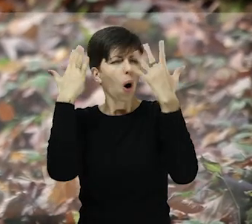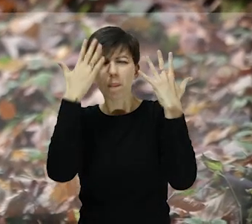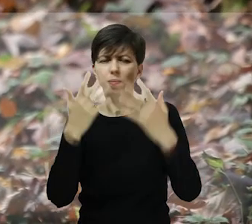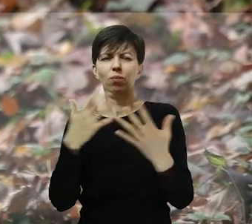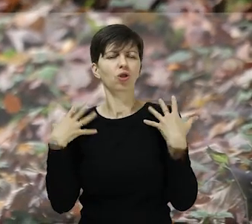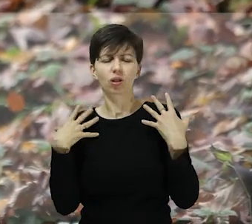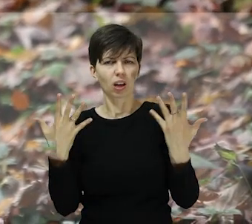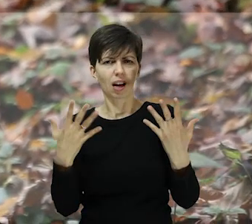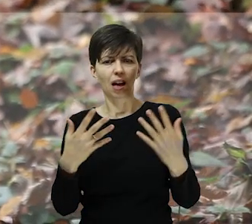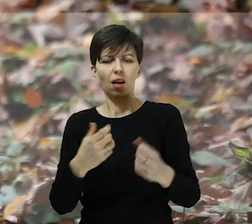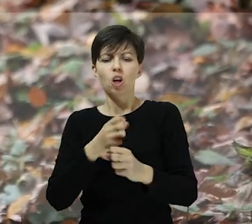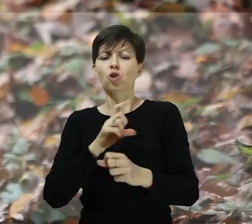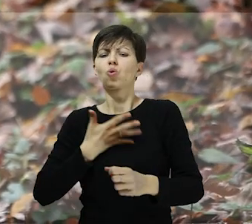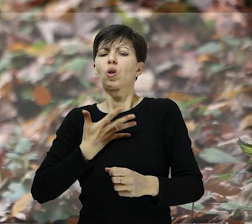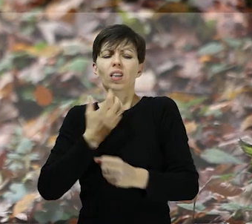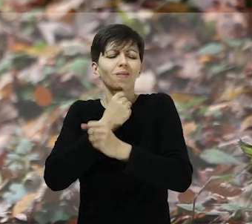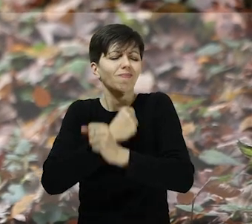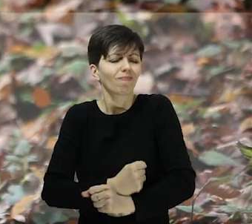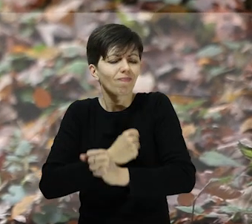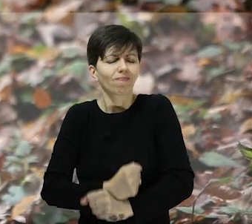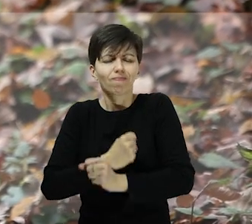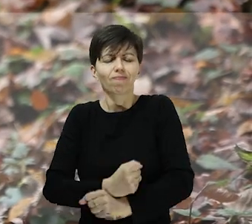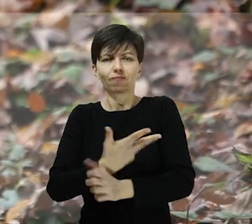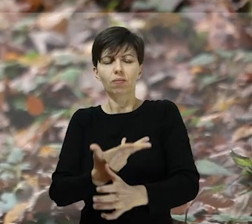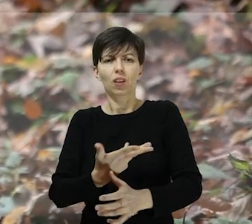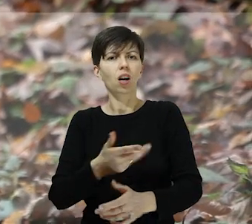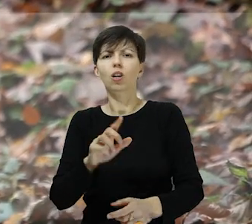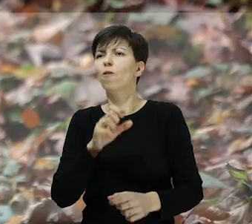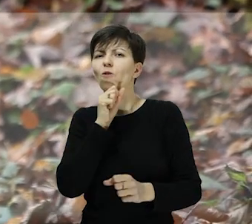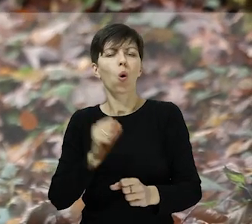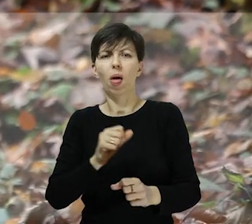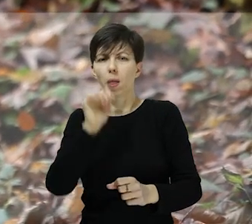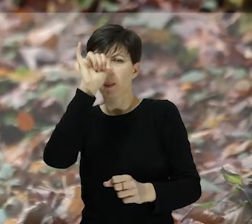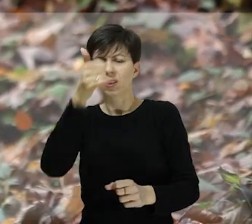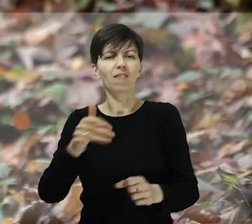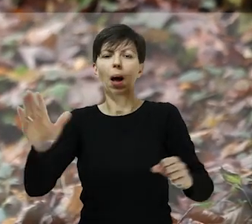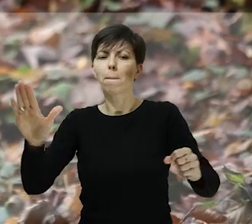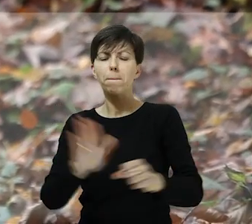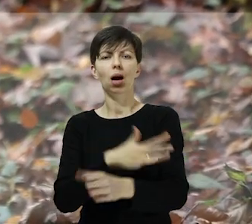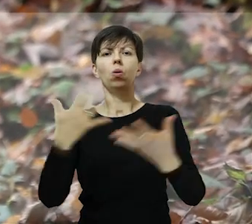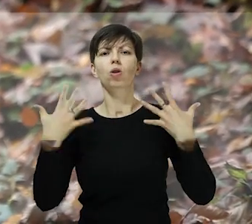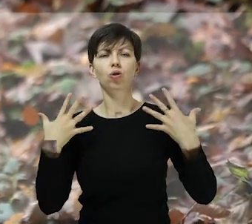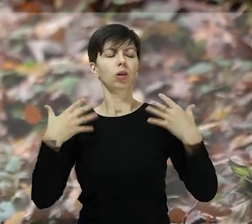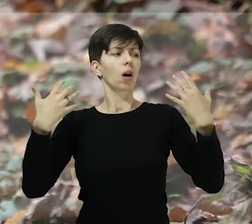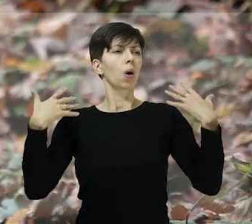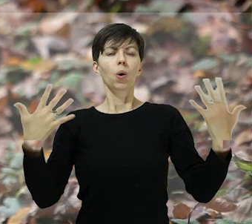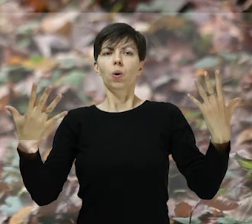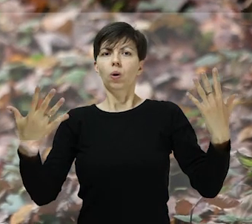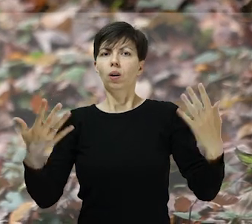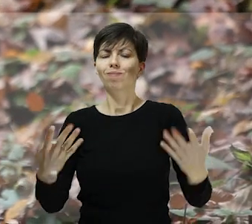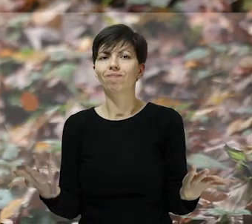życia, co całkowicie cię zniewoliło i nie pozwala ci żyć pełnią twojego życia, nie pozwala ci żyć